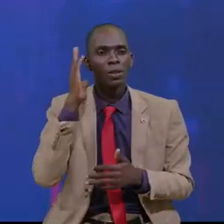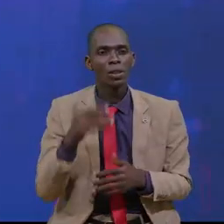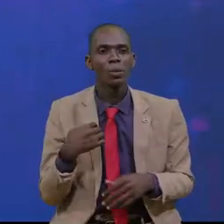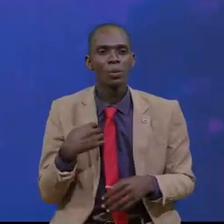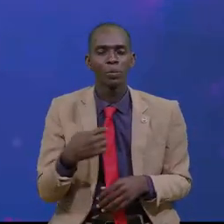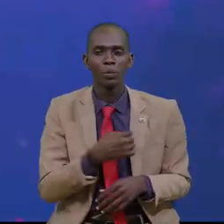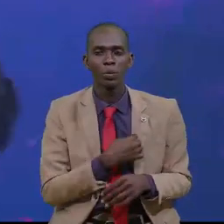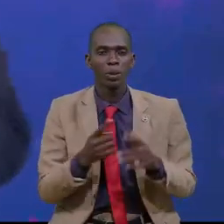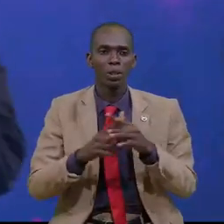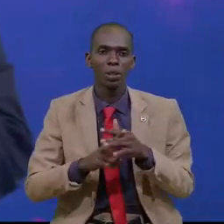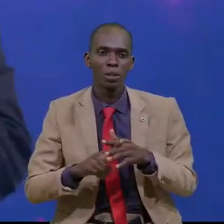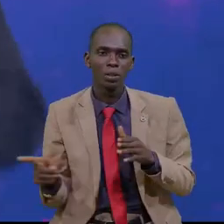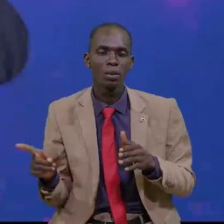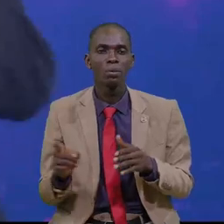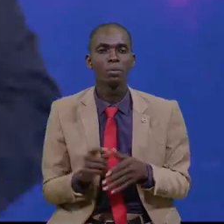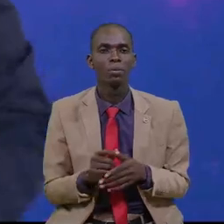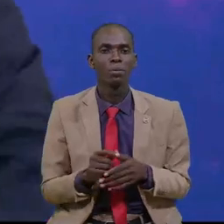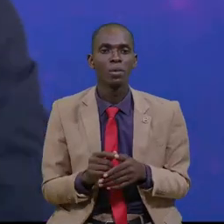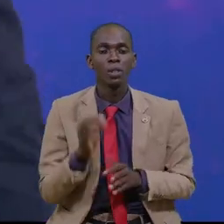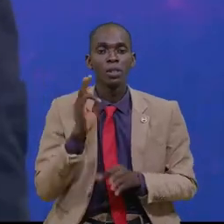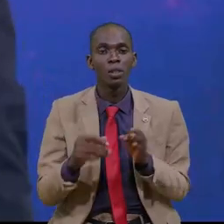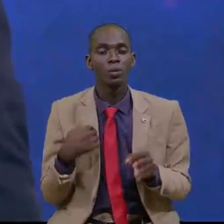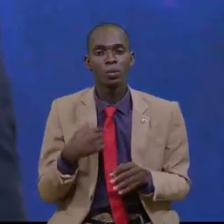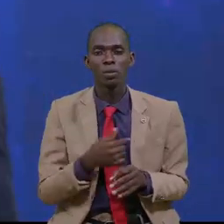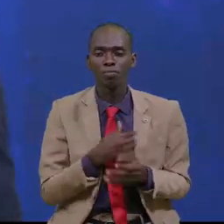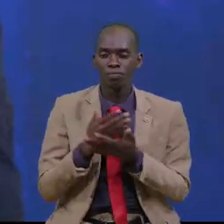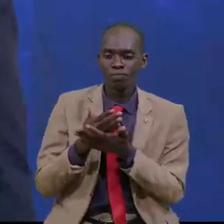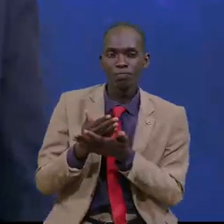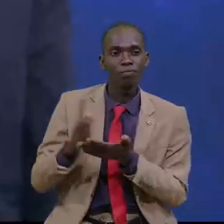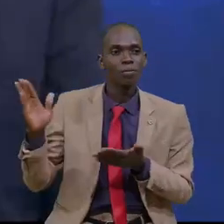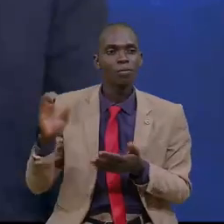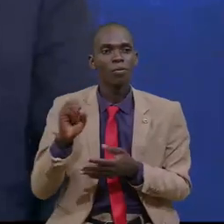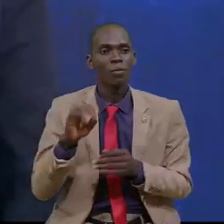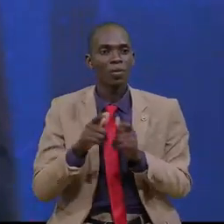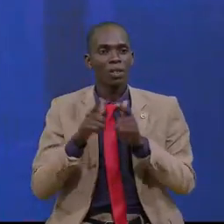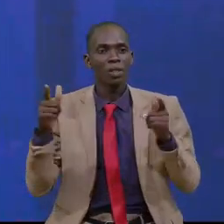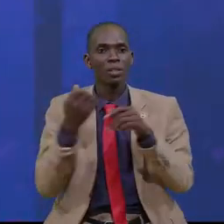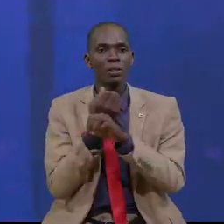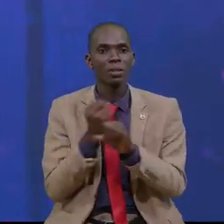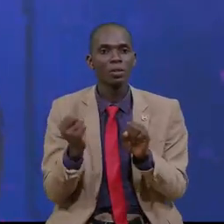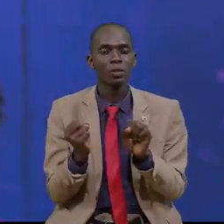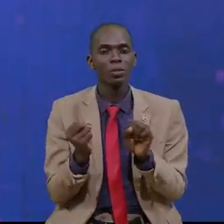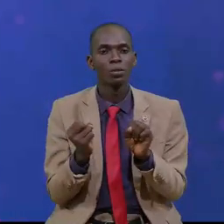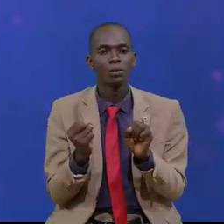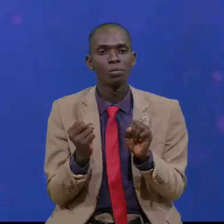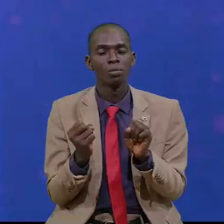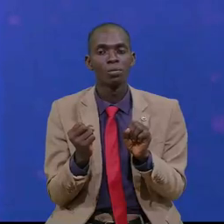comment échapperons-nous en négligeant un si grand